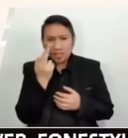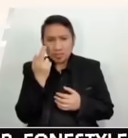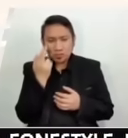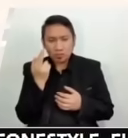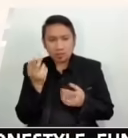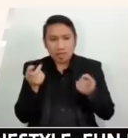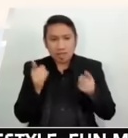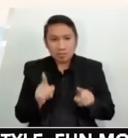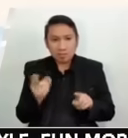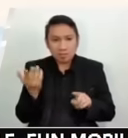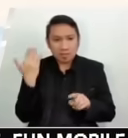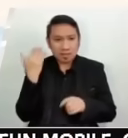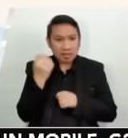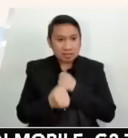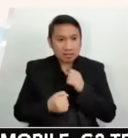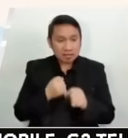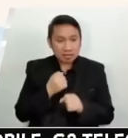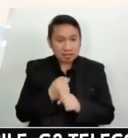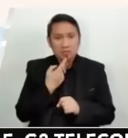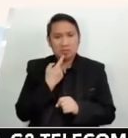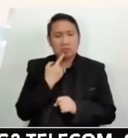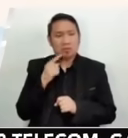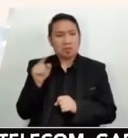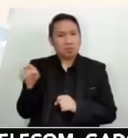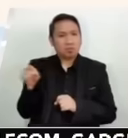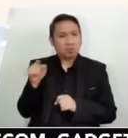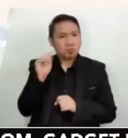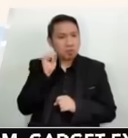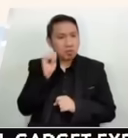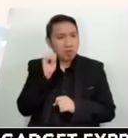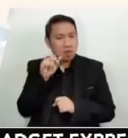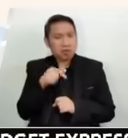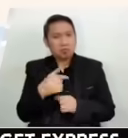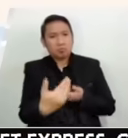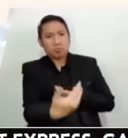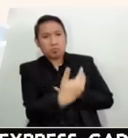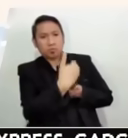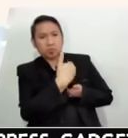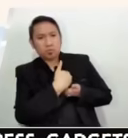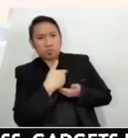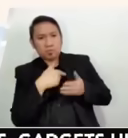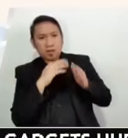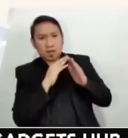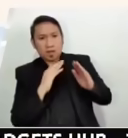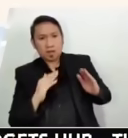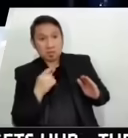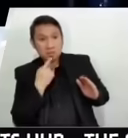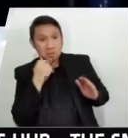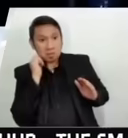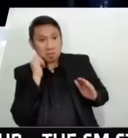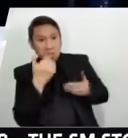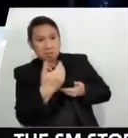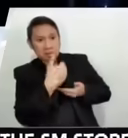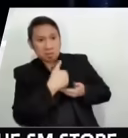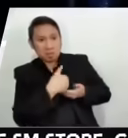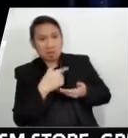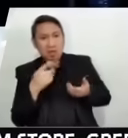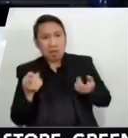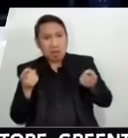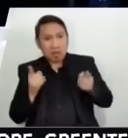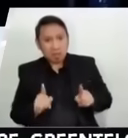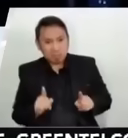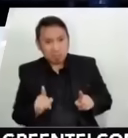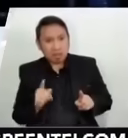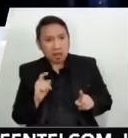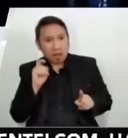Kinumbinsi daw siya, sabi nung victim, na pumunta doon sa bahay niya. At ngayon nga, meron nangyari sa kanila. Pero ayon sa